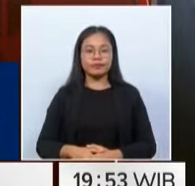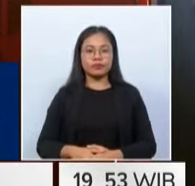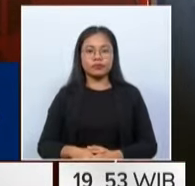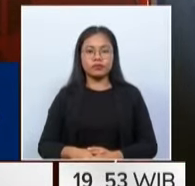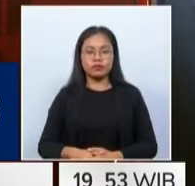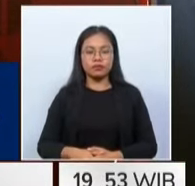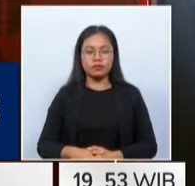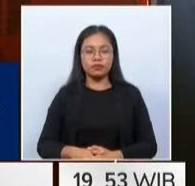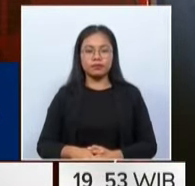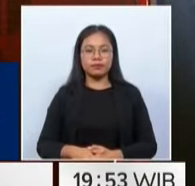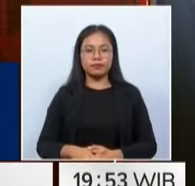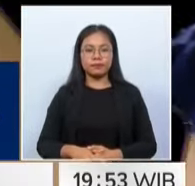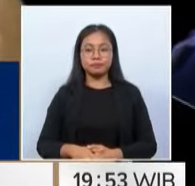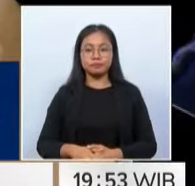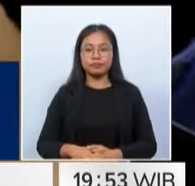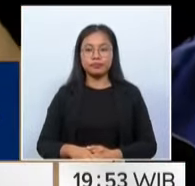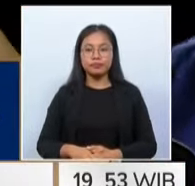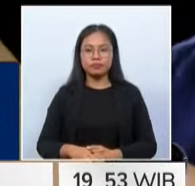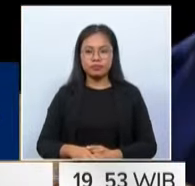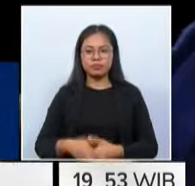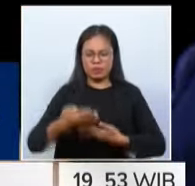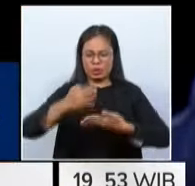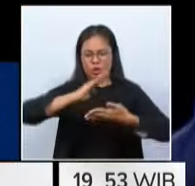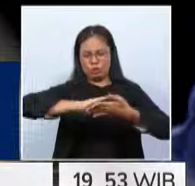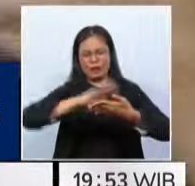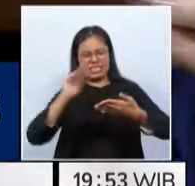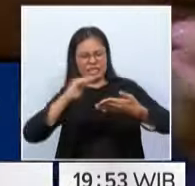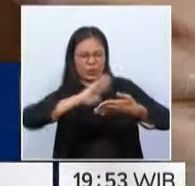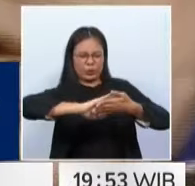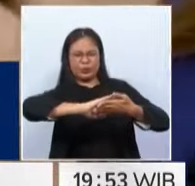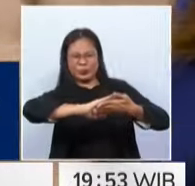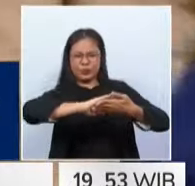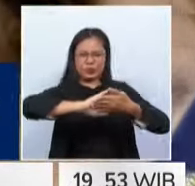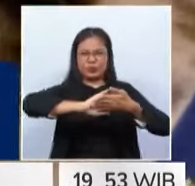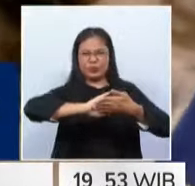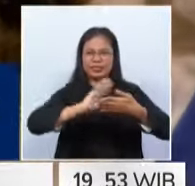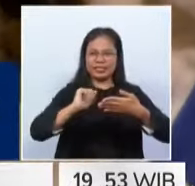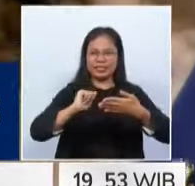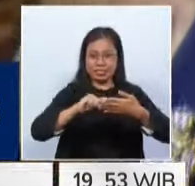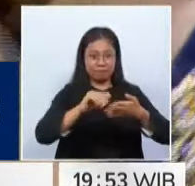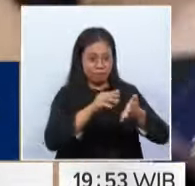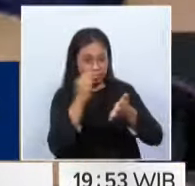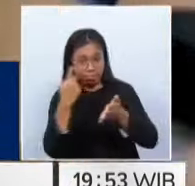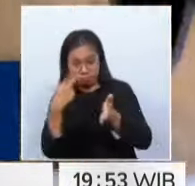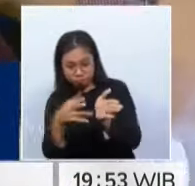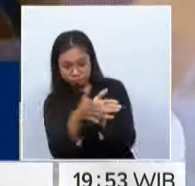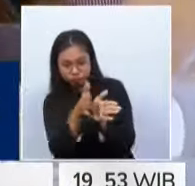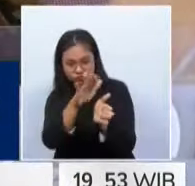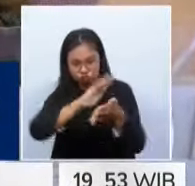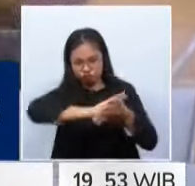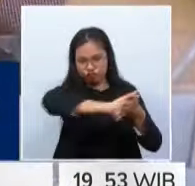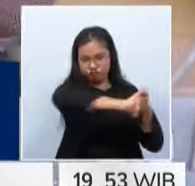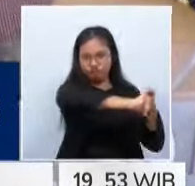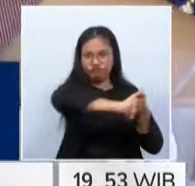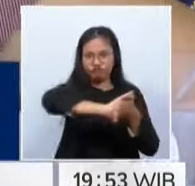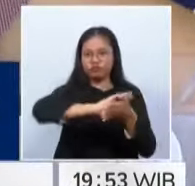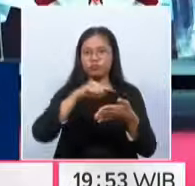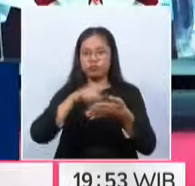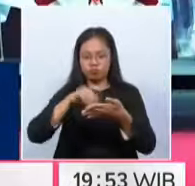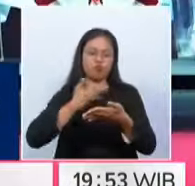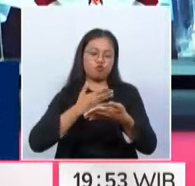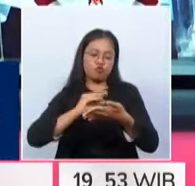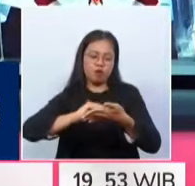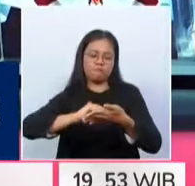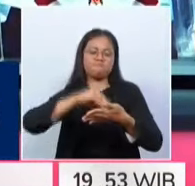silakan masih tersegel masih tersegel dengan rapi Bapak Ibu bisa melihat masih tersegel dengan rapi kita akan buka amplop pertanyaan sesuai